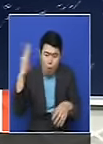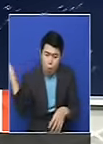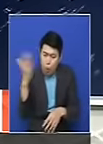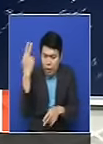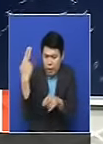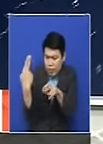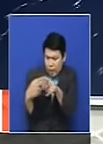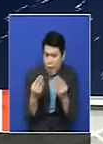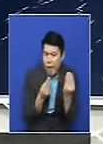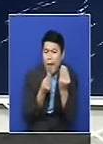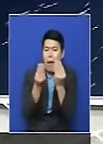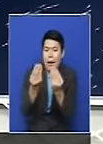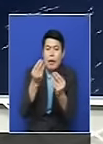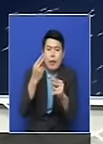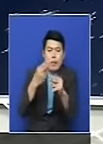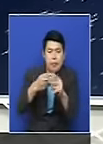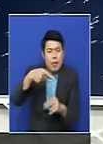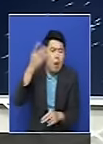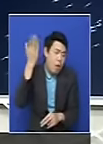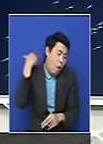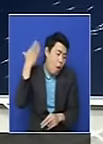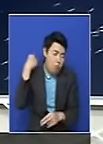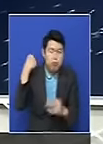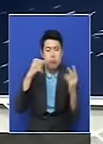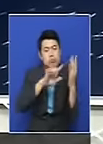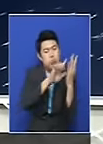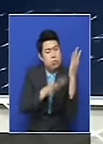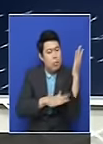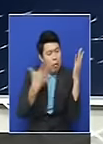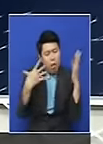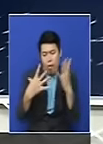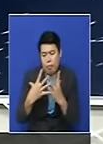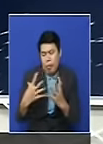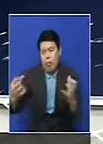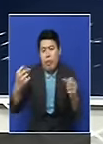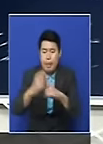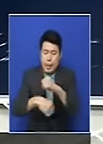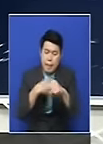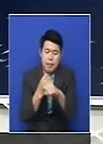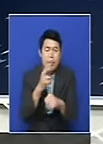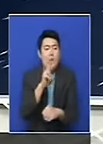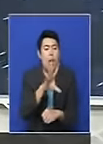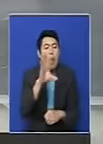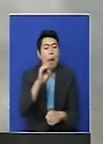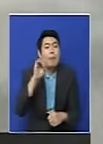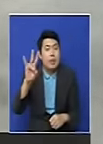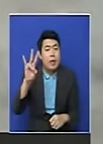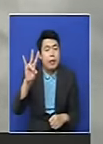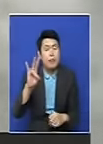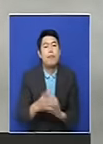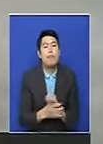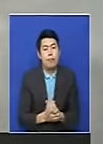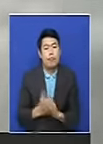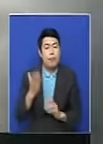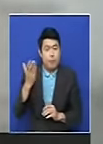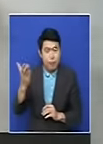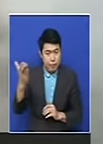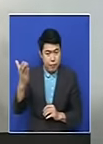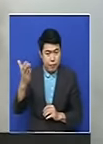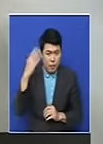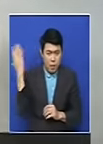ทนที่พายุลามาซูนครับหลังจากที่ก่อนหน้านี้สร้างความเสียหายอย่างหนักเมื่อปี2557ครับพายุหมุนเข